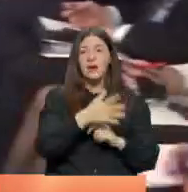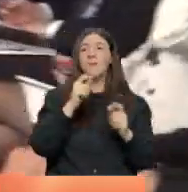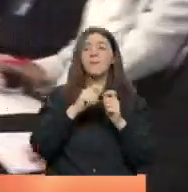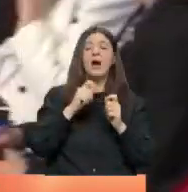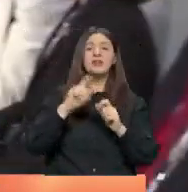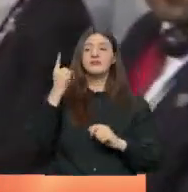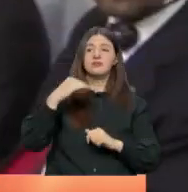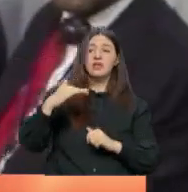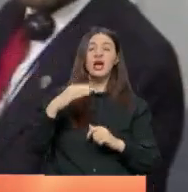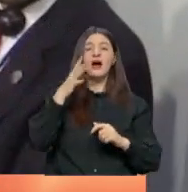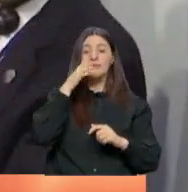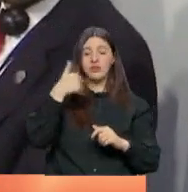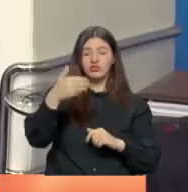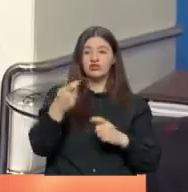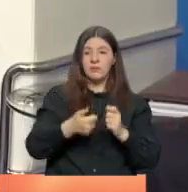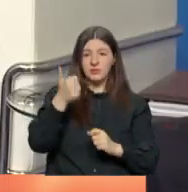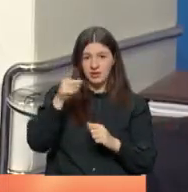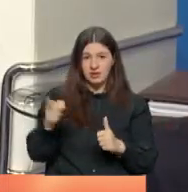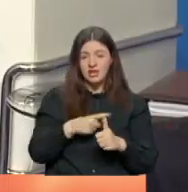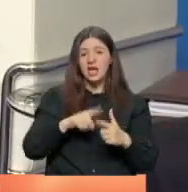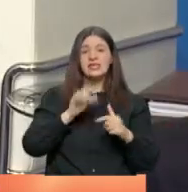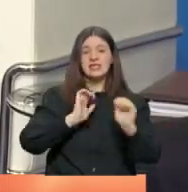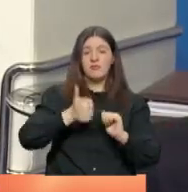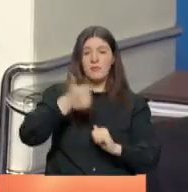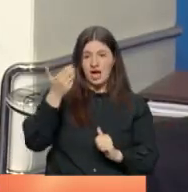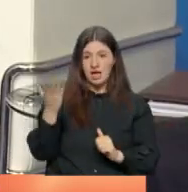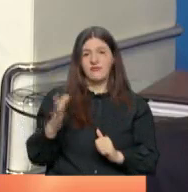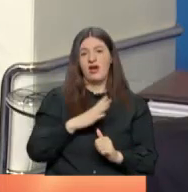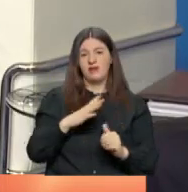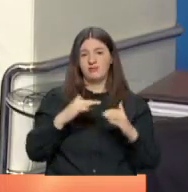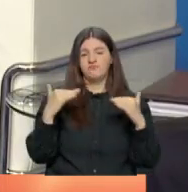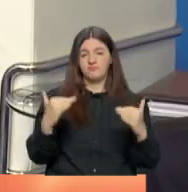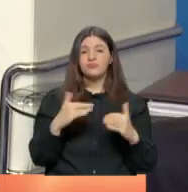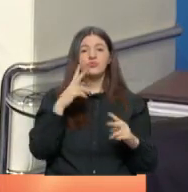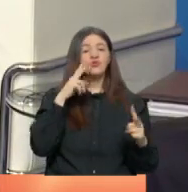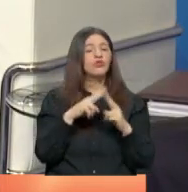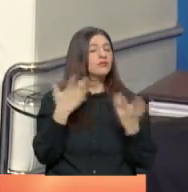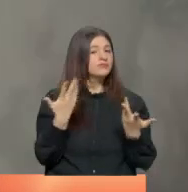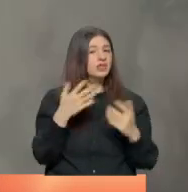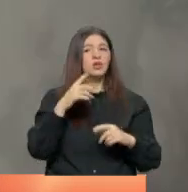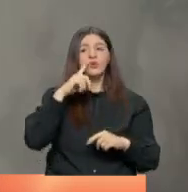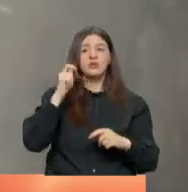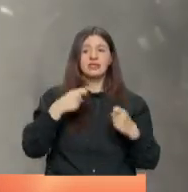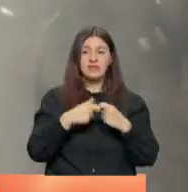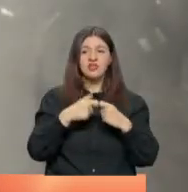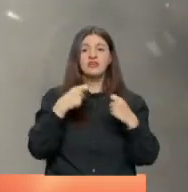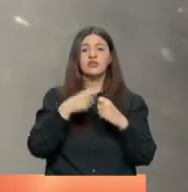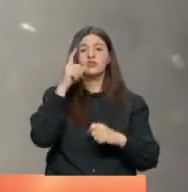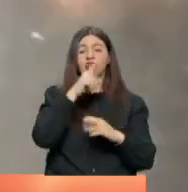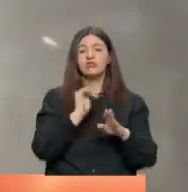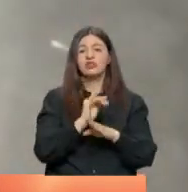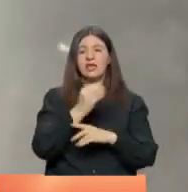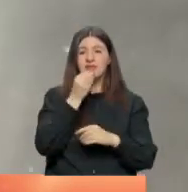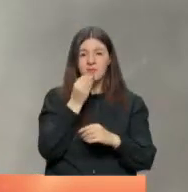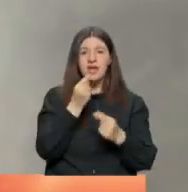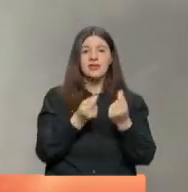ise ABD Dışişleri Bakanı Antony Blinken, Savunma Bakanı Lloyd Austin vardı. Görüşmede Ukrayna Savaşı ve savaş nedeniyle yaşanan